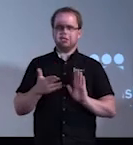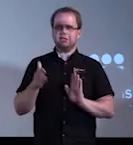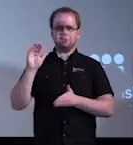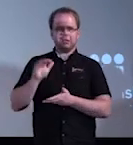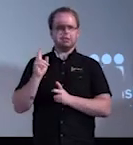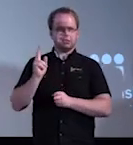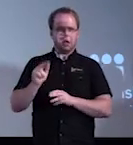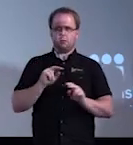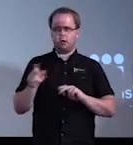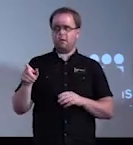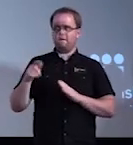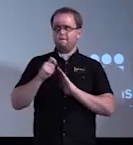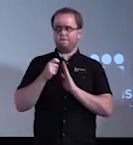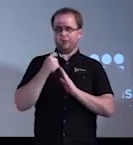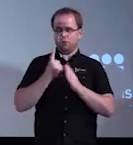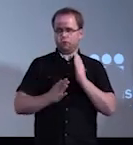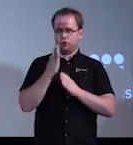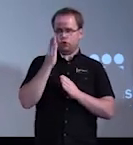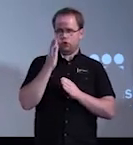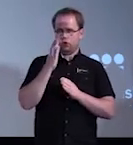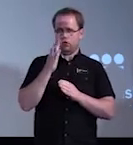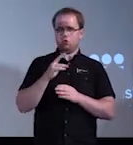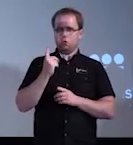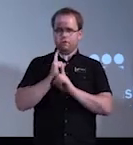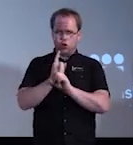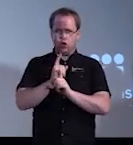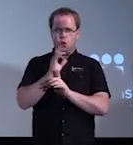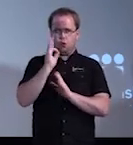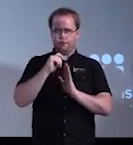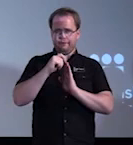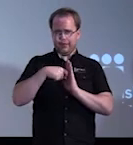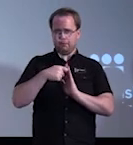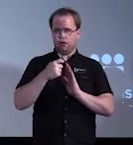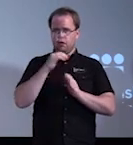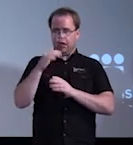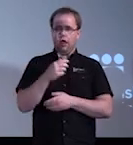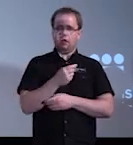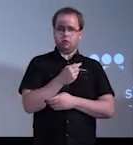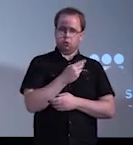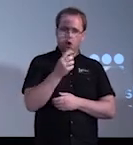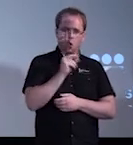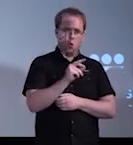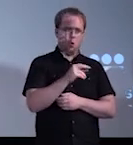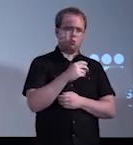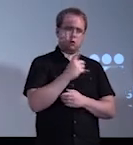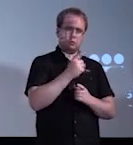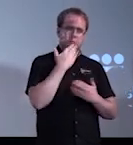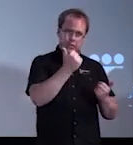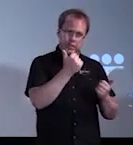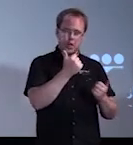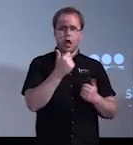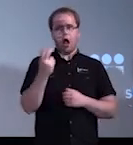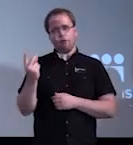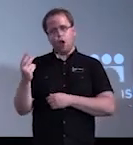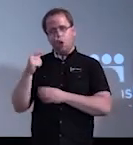det är så att filmavtalet idag, det baseras ju på hur filmerna går. Ett år går det sämre för filmerna på marknaden och ett år går det bättre.